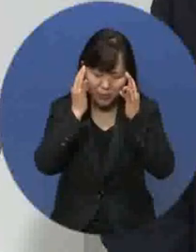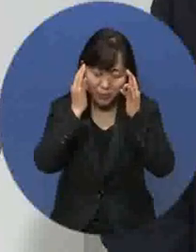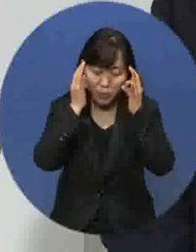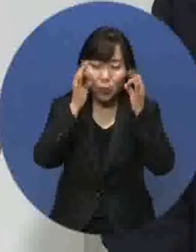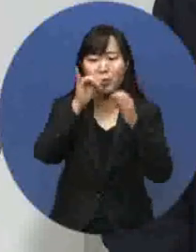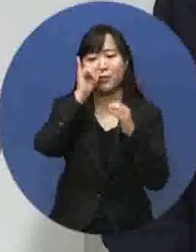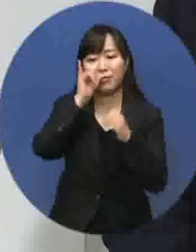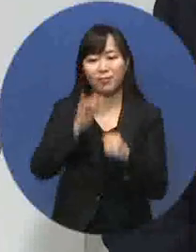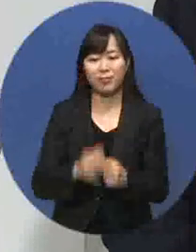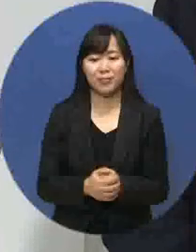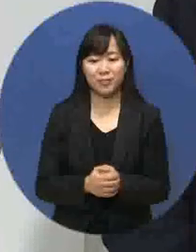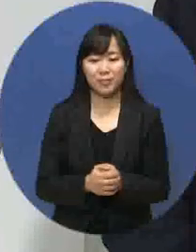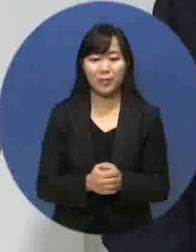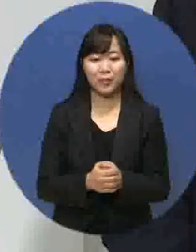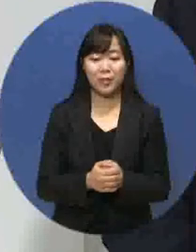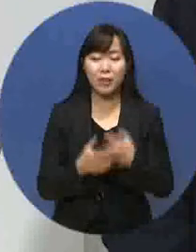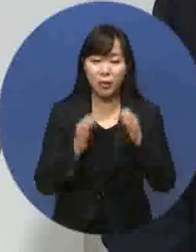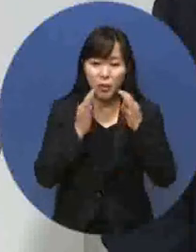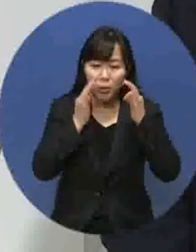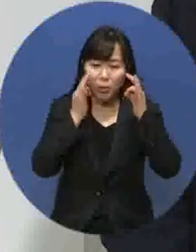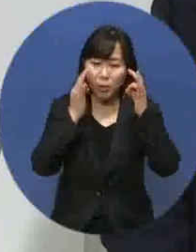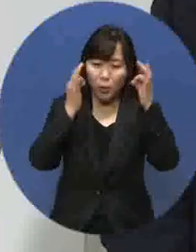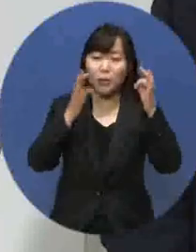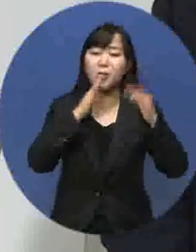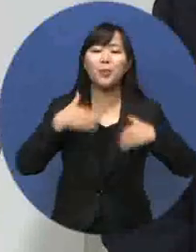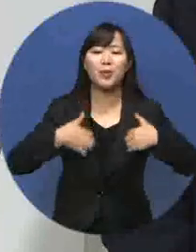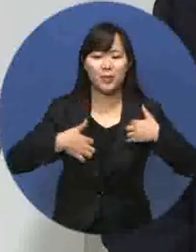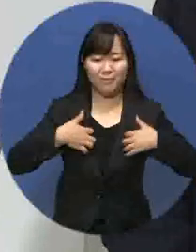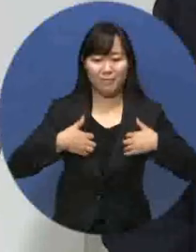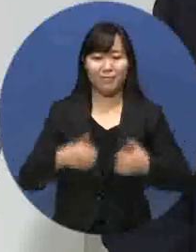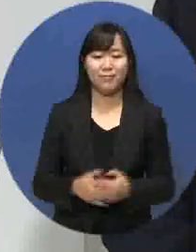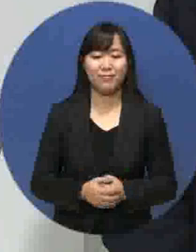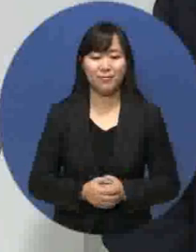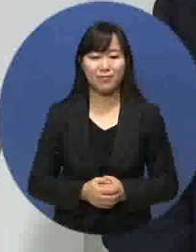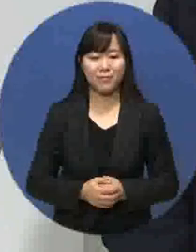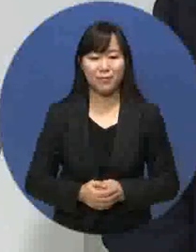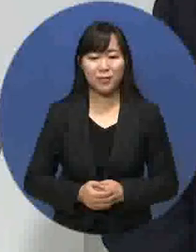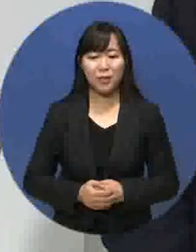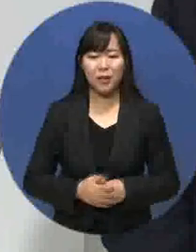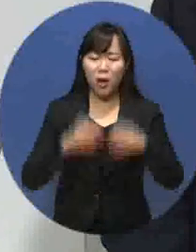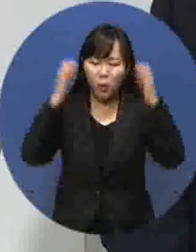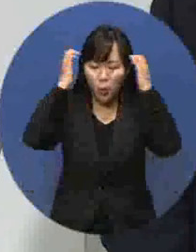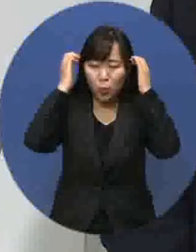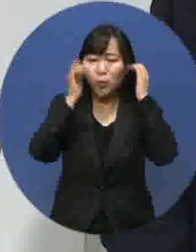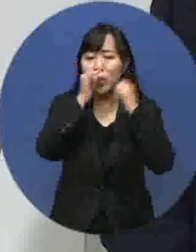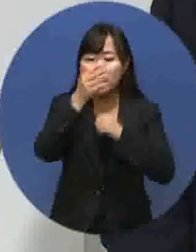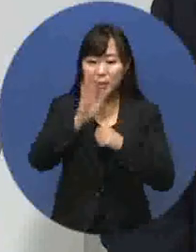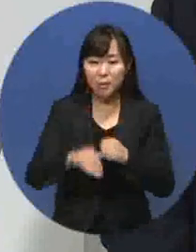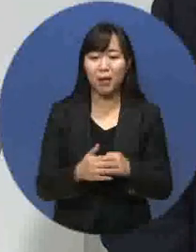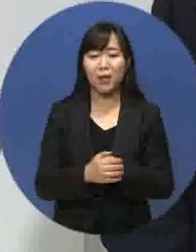하지 않습니까? 그런 노력의 과정도 되게 재밌거든요. 고통도 따르지만